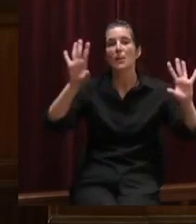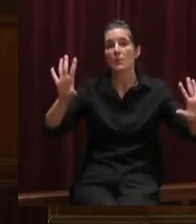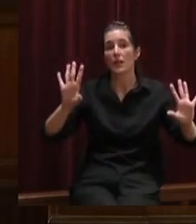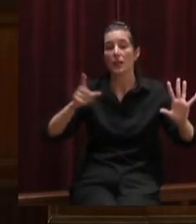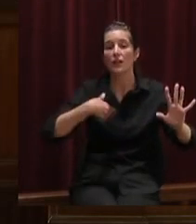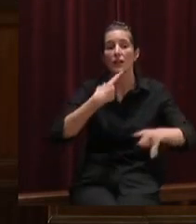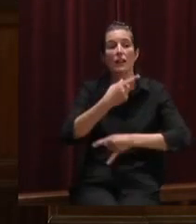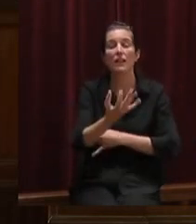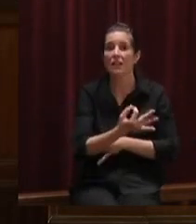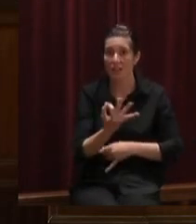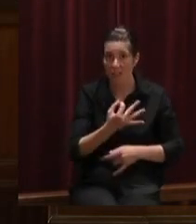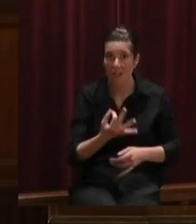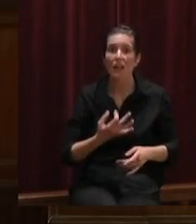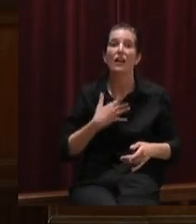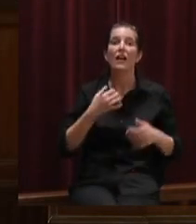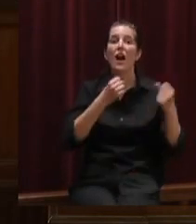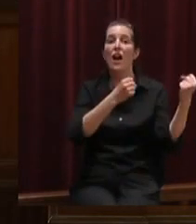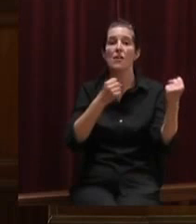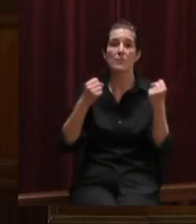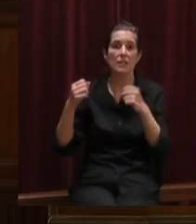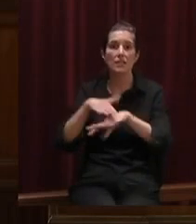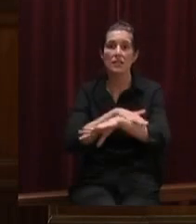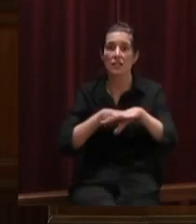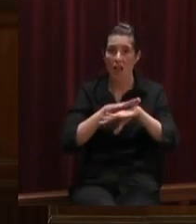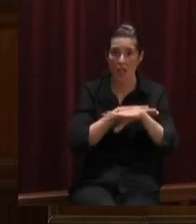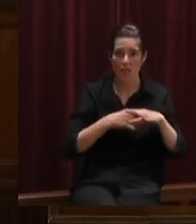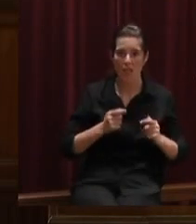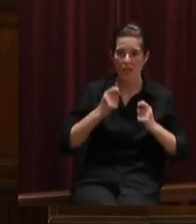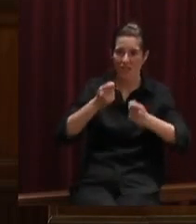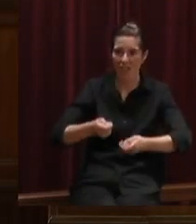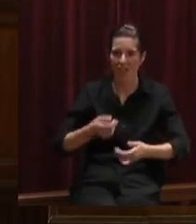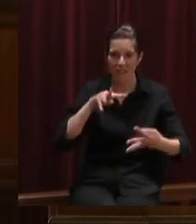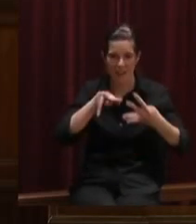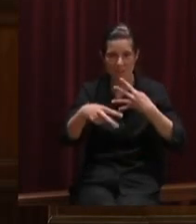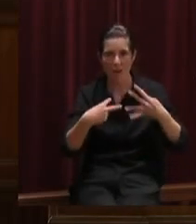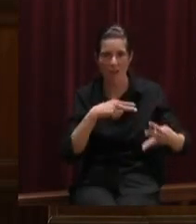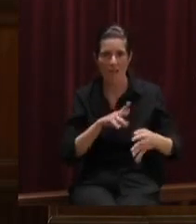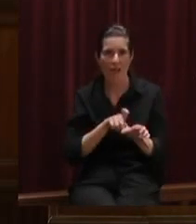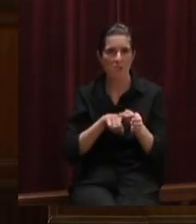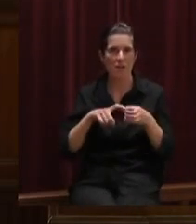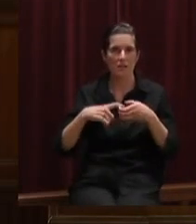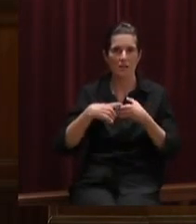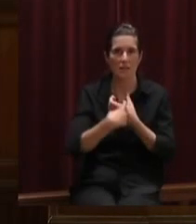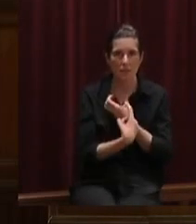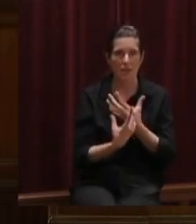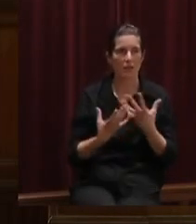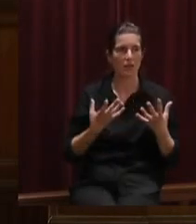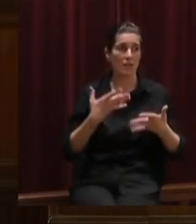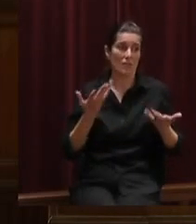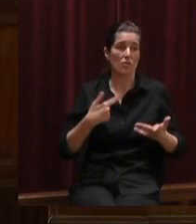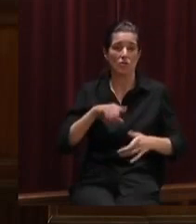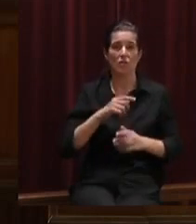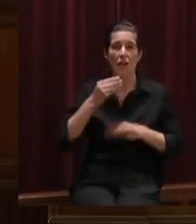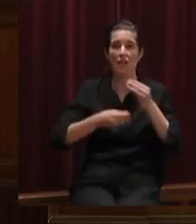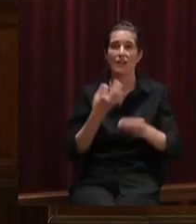l'administració guanya eficàcia en la proximitat, en la transparència, en la participació. Per això facilitaran la labor dels empresaris amb